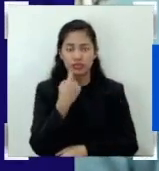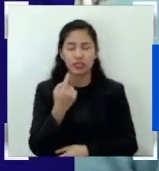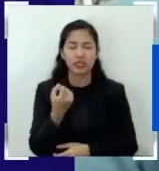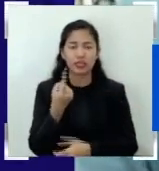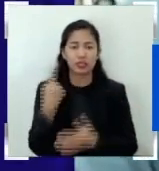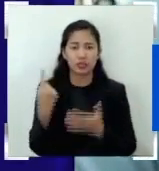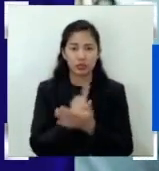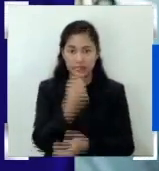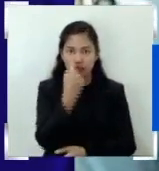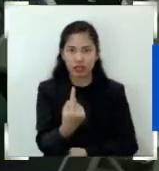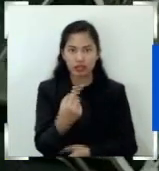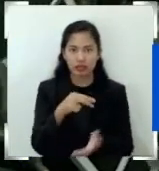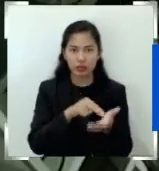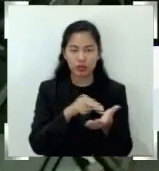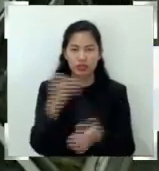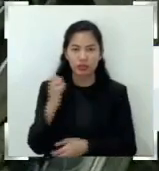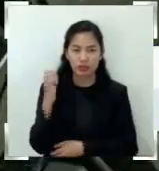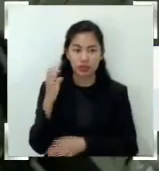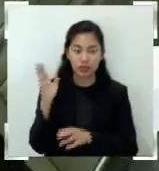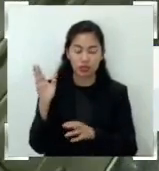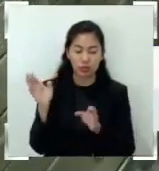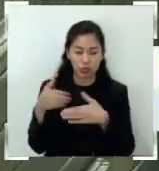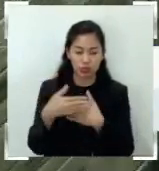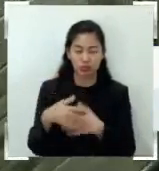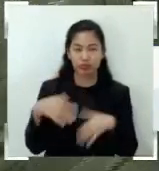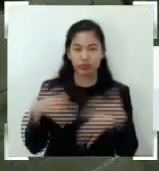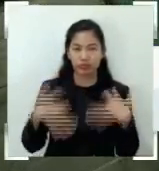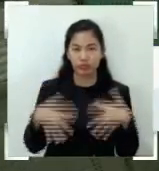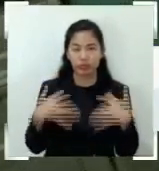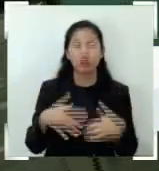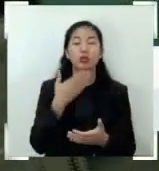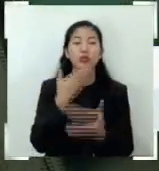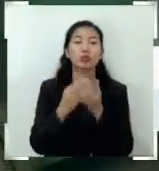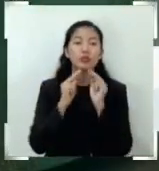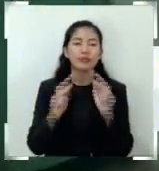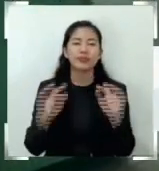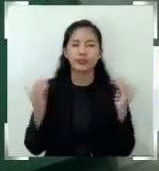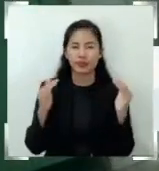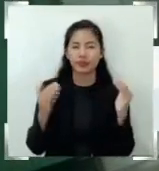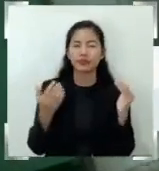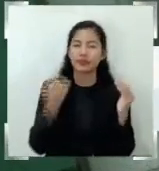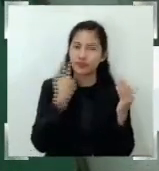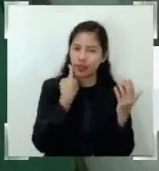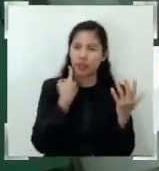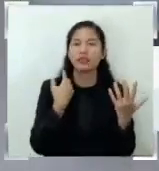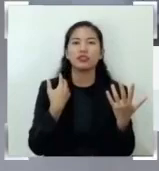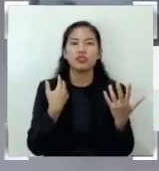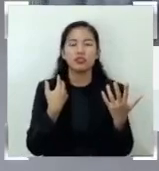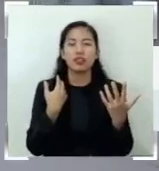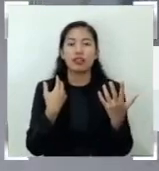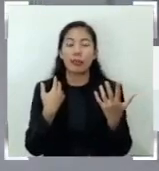nurse sa emergency room yun. Ang magandang balita lang, kumpara noong mga nakaraang surge, mild o asymptomatic lang ang mga nurses